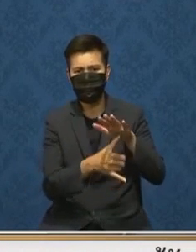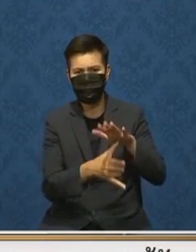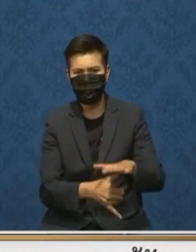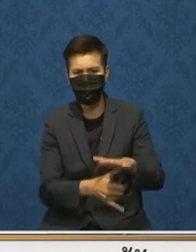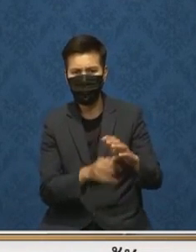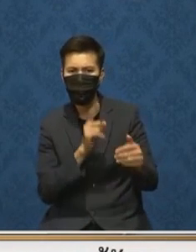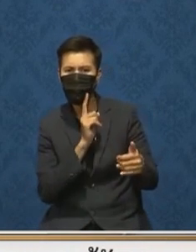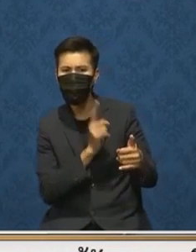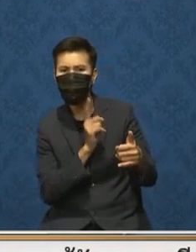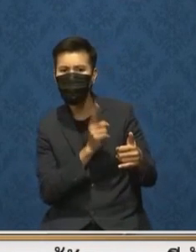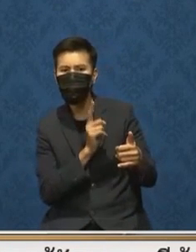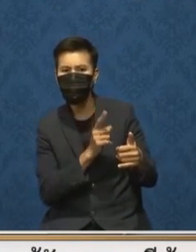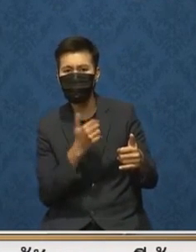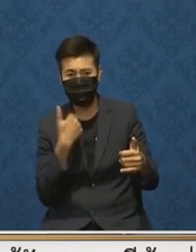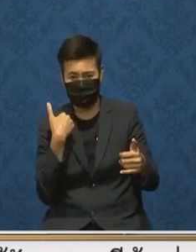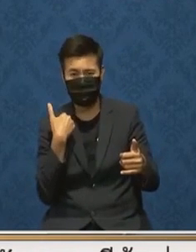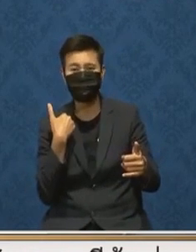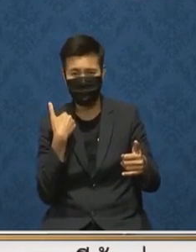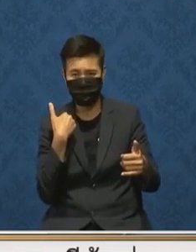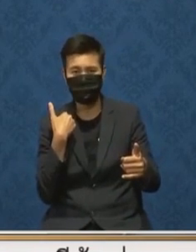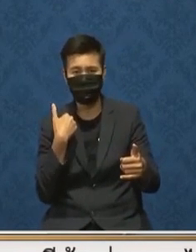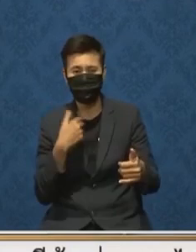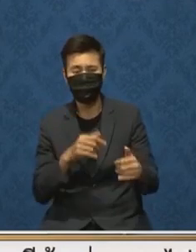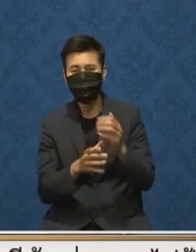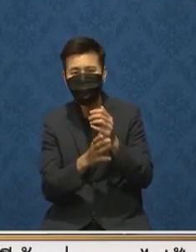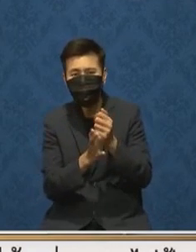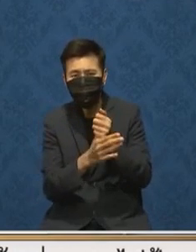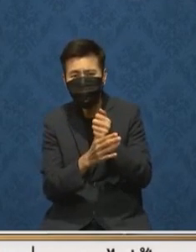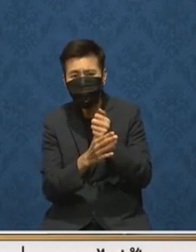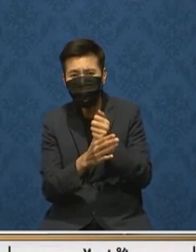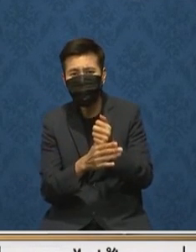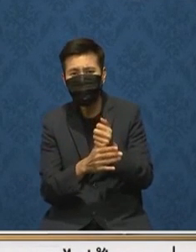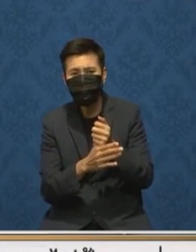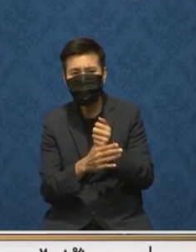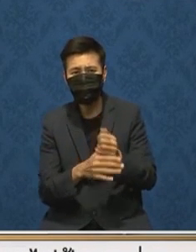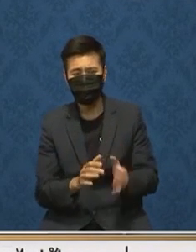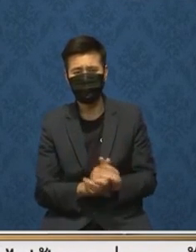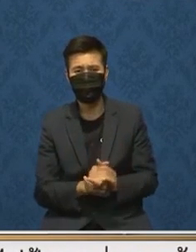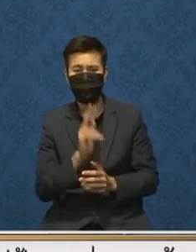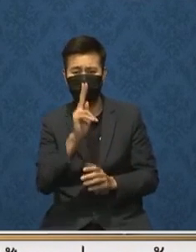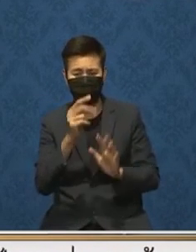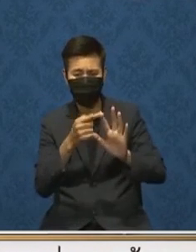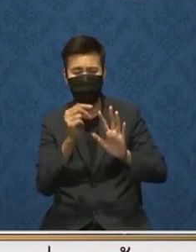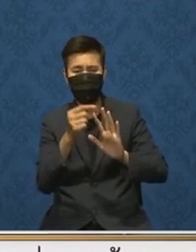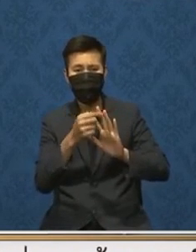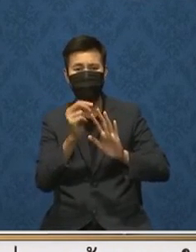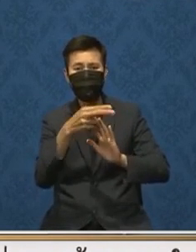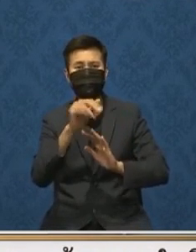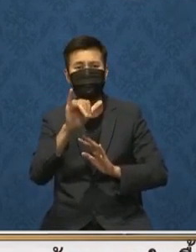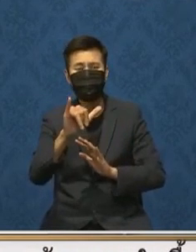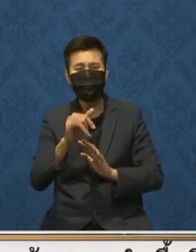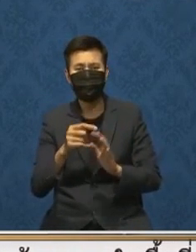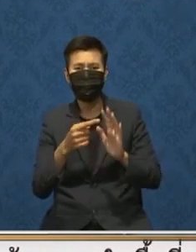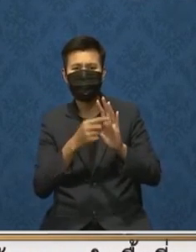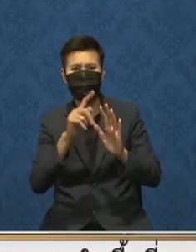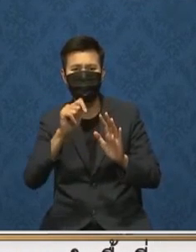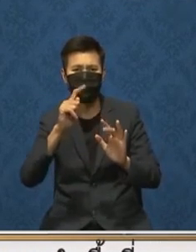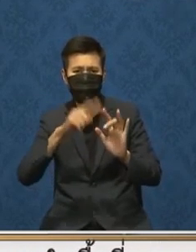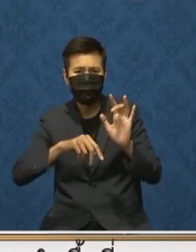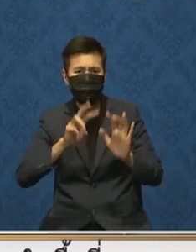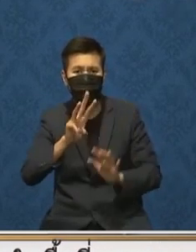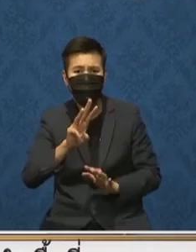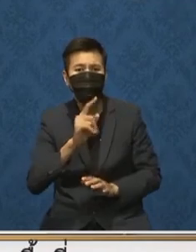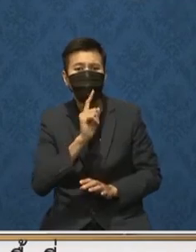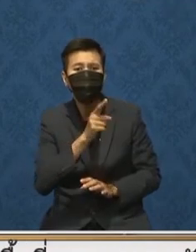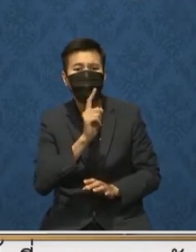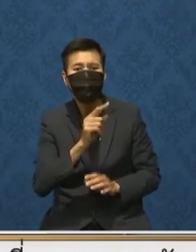นะครับบางทีก็พูดกันว่าเป็นตุ๊ดตุ๋ยกระเทยกระแตแต๋วอะไรต่างๆนะครับท่านประธ